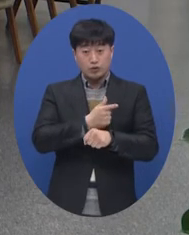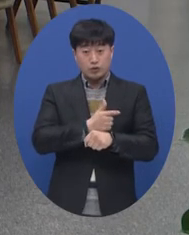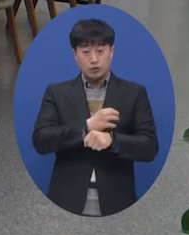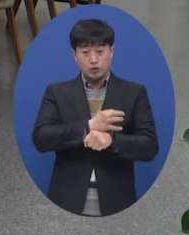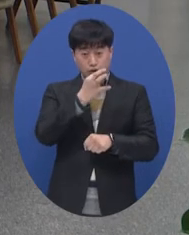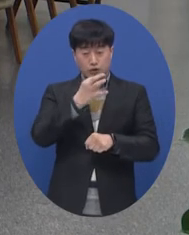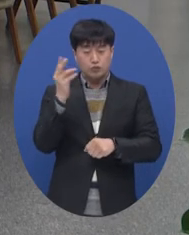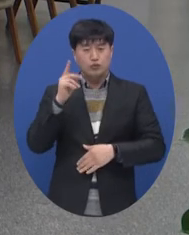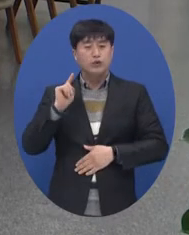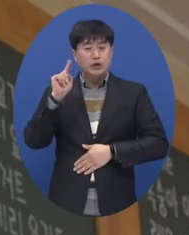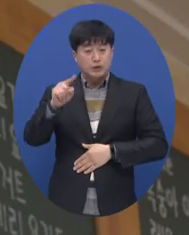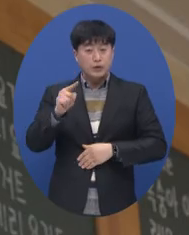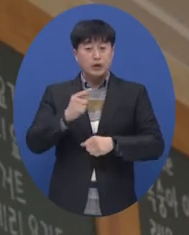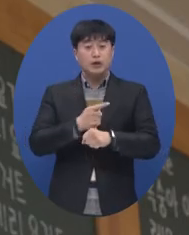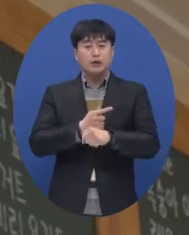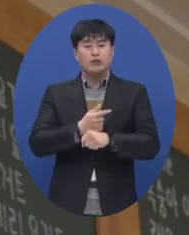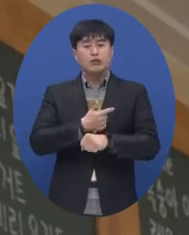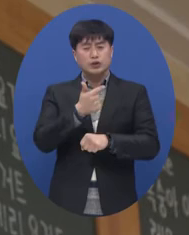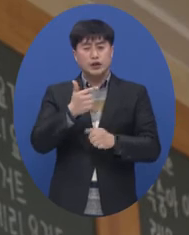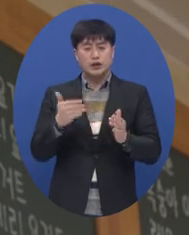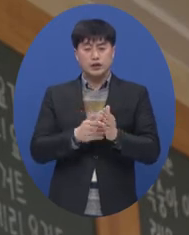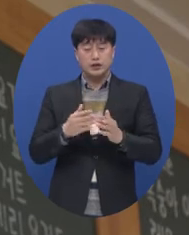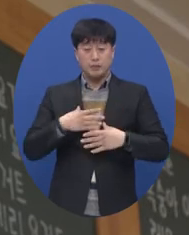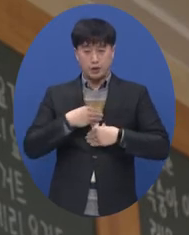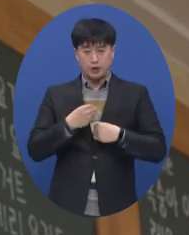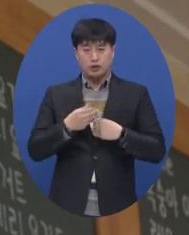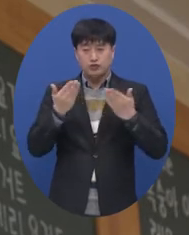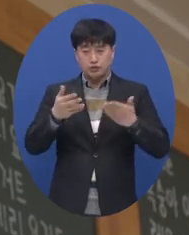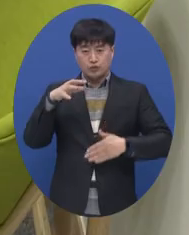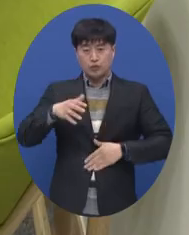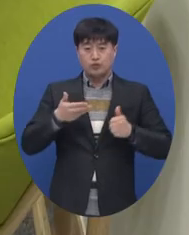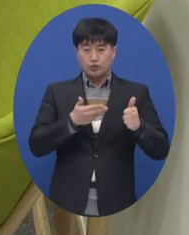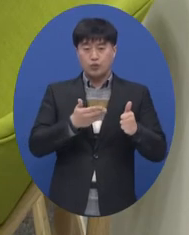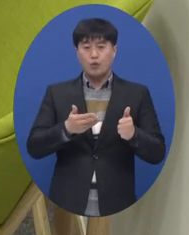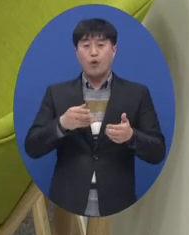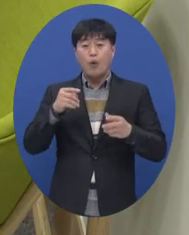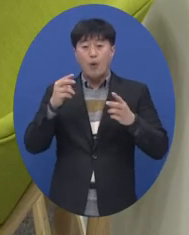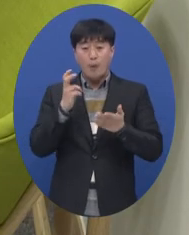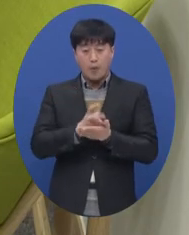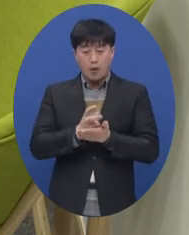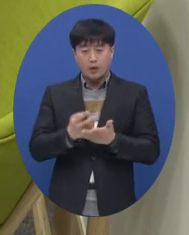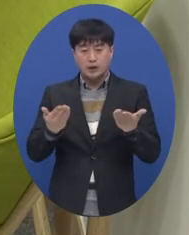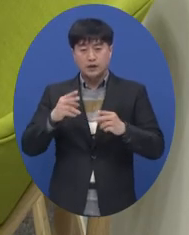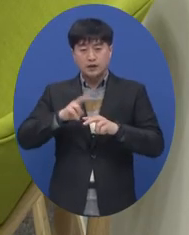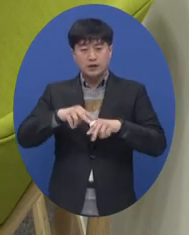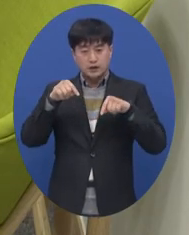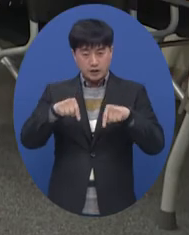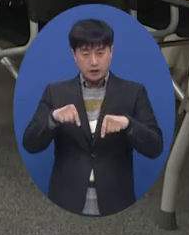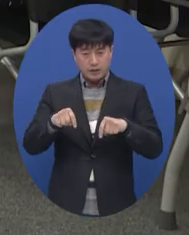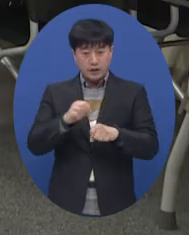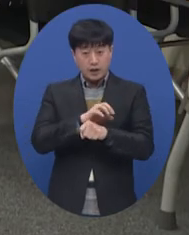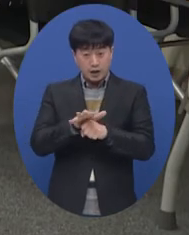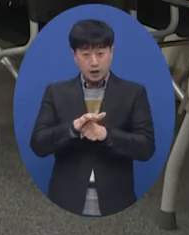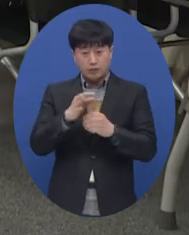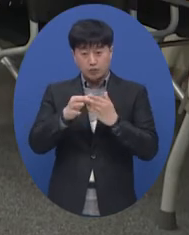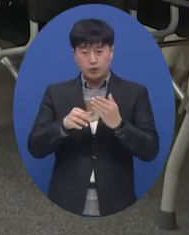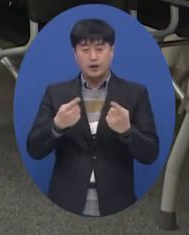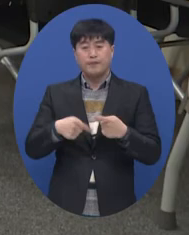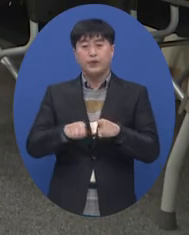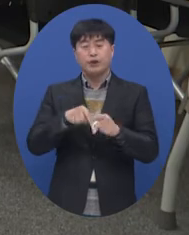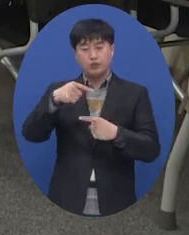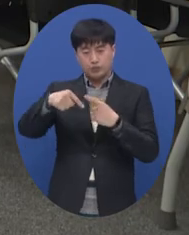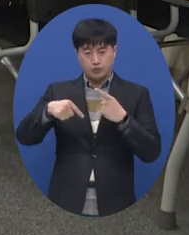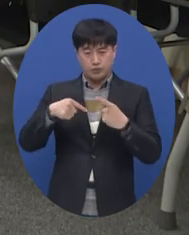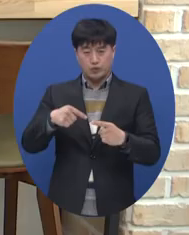6시까지 입니다 이동 노동자들에게 편안한 휴식처 에 제공은 물론 노동 법률이나 일자리 상담 과 같은